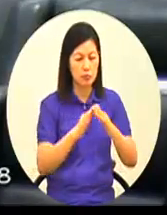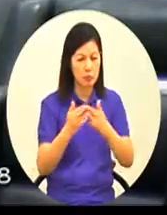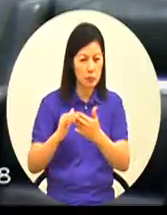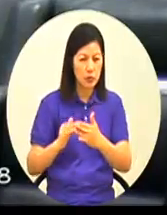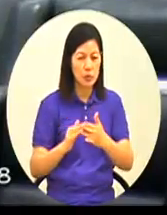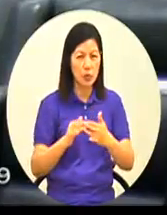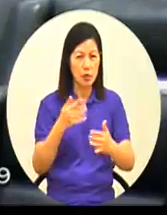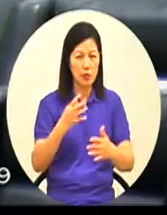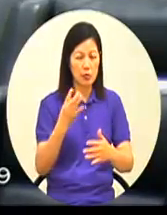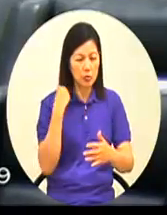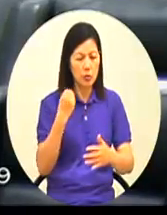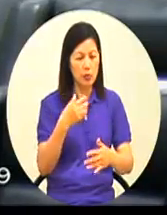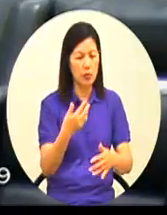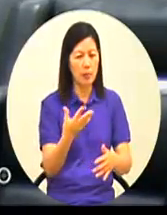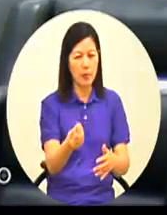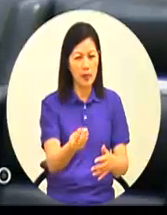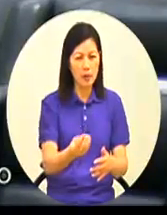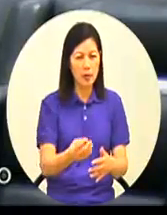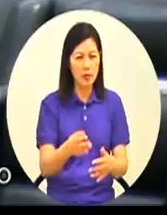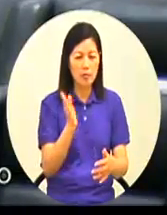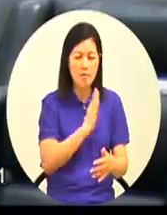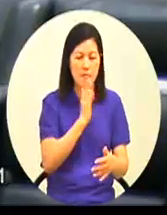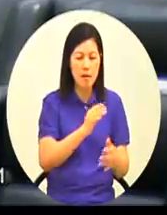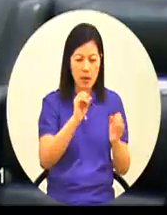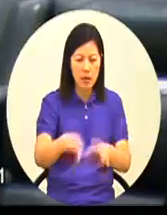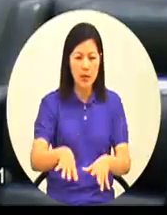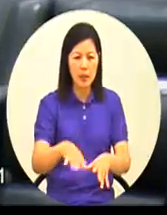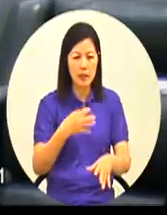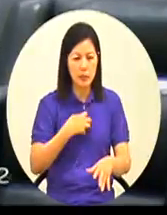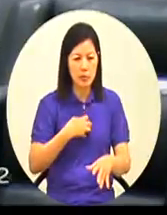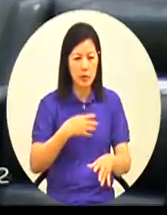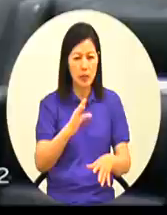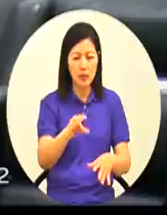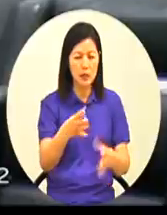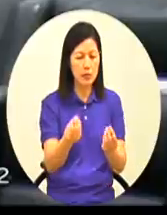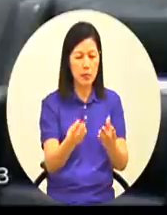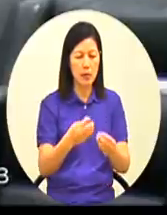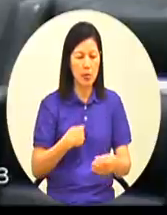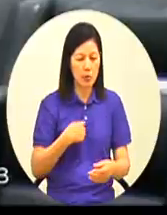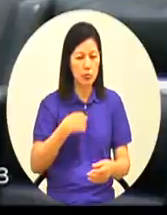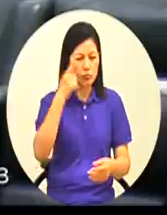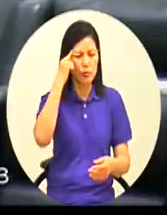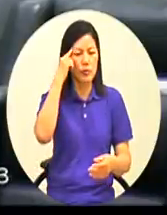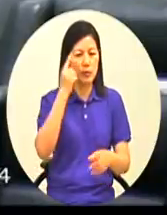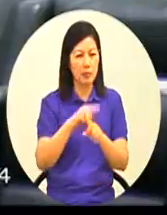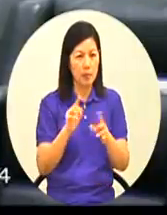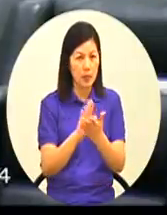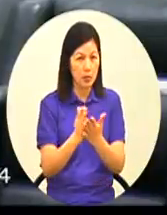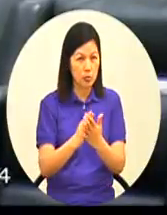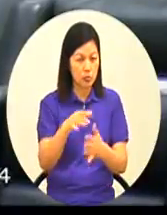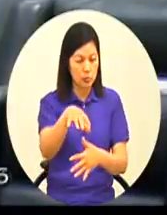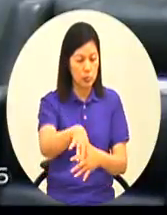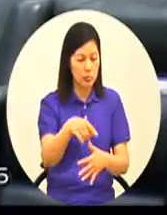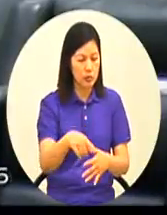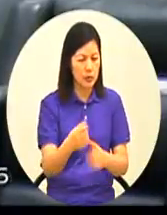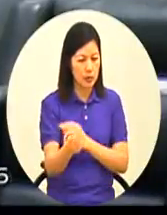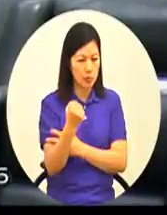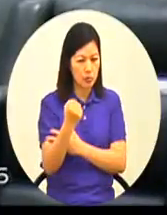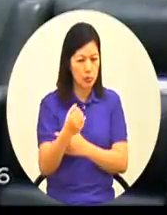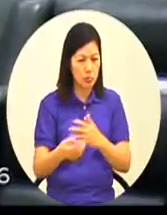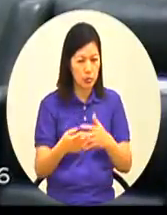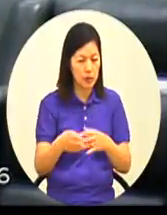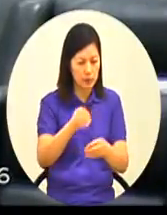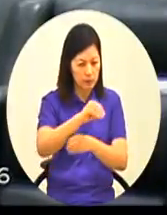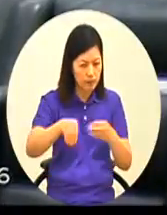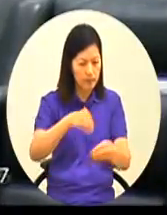的旧到必须报废，甚至是一个危险建筑，我都认为我们的秘书处应该积极的来做这个活化。